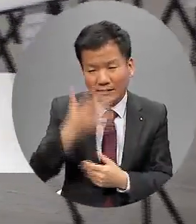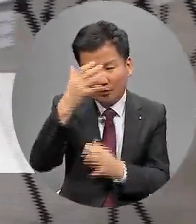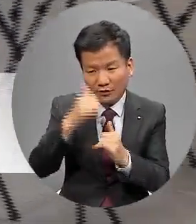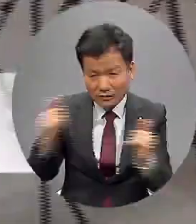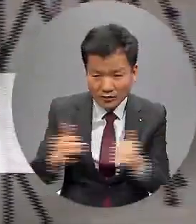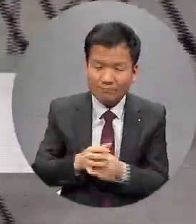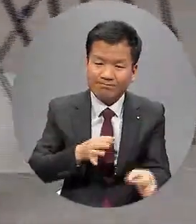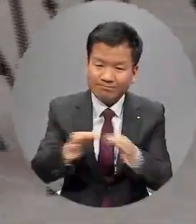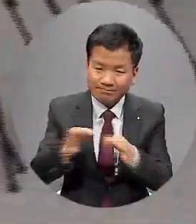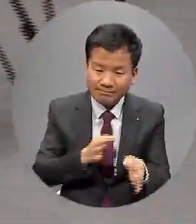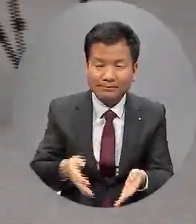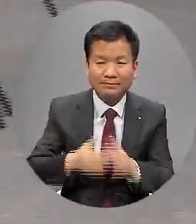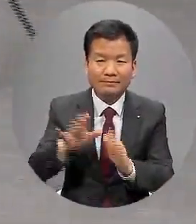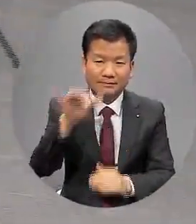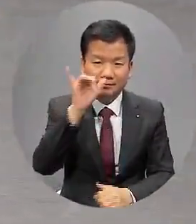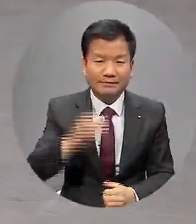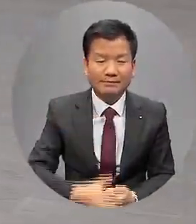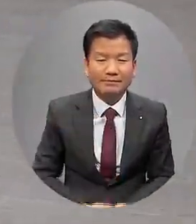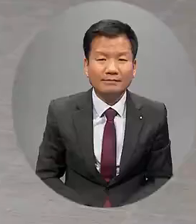프리마켓도